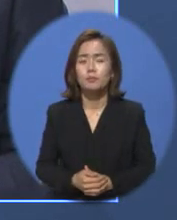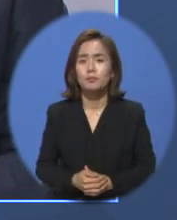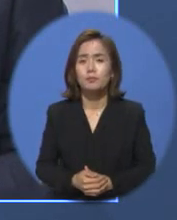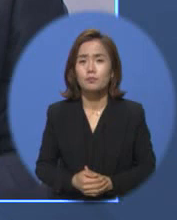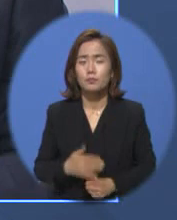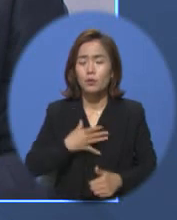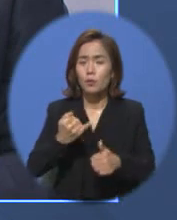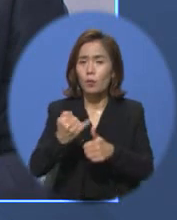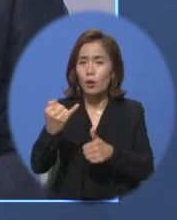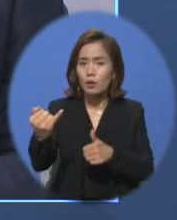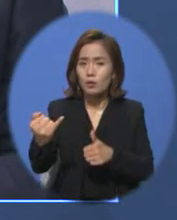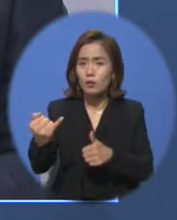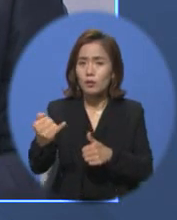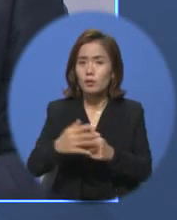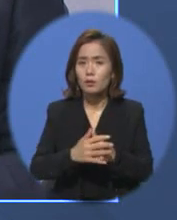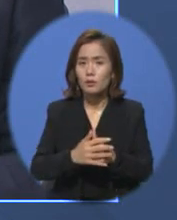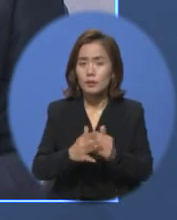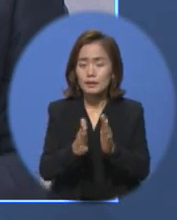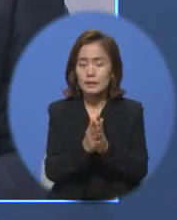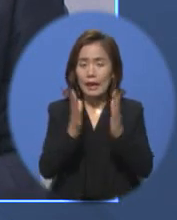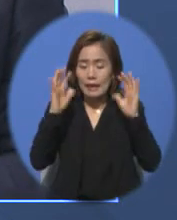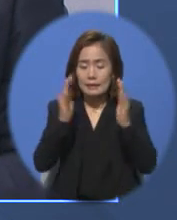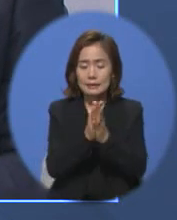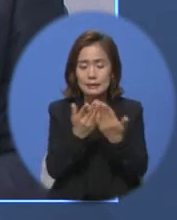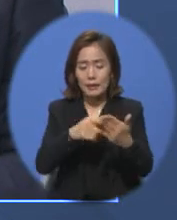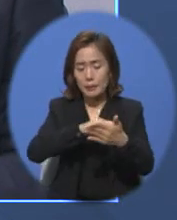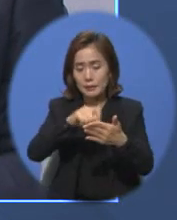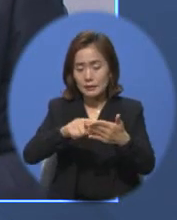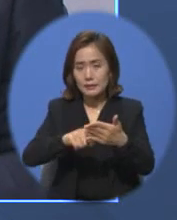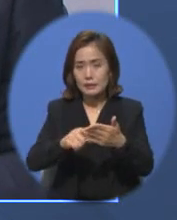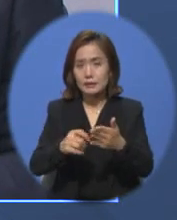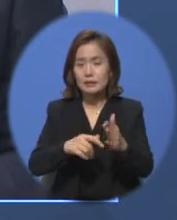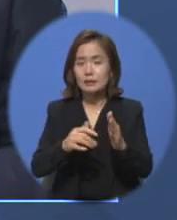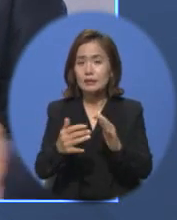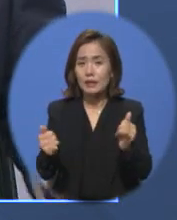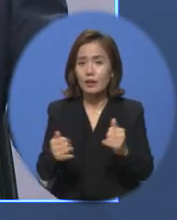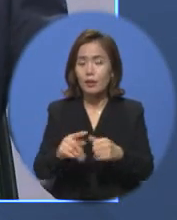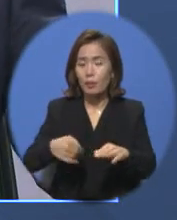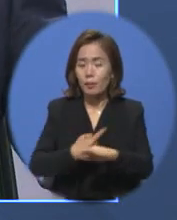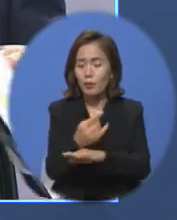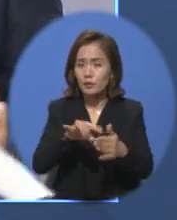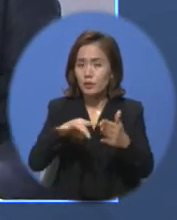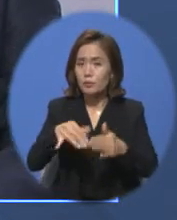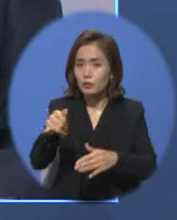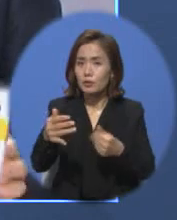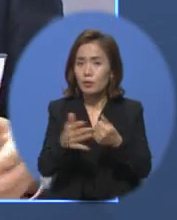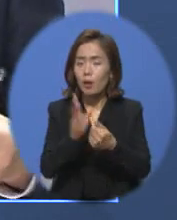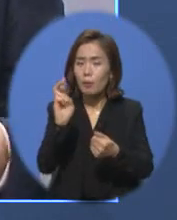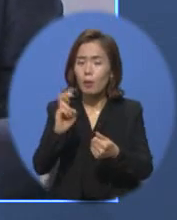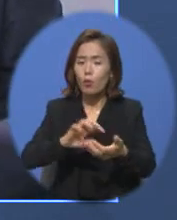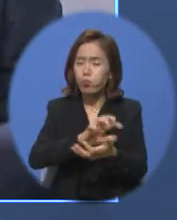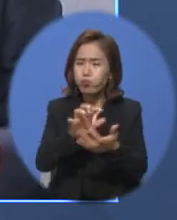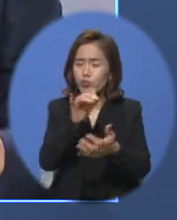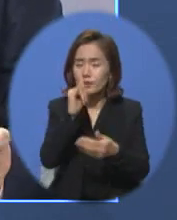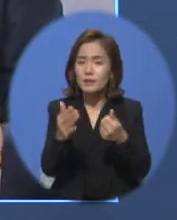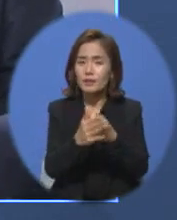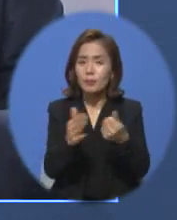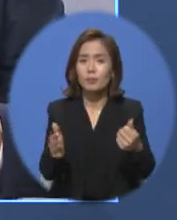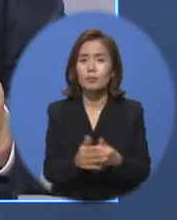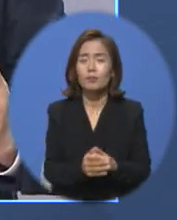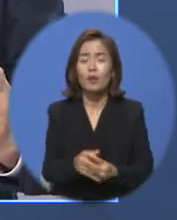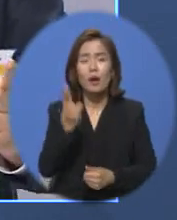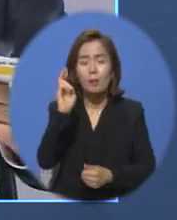그리고제아내는아동도서 작가입니다.그래서저희도세금을별도로납부합니다 .무슨혼동이있었는지모르겠지만,지금당장